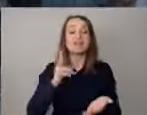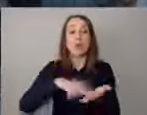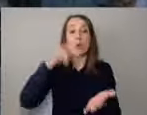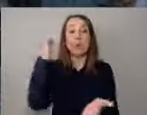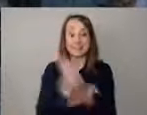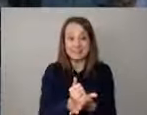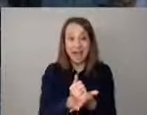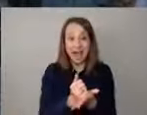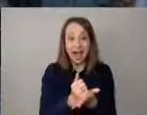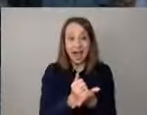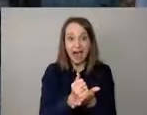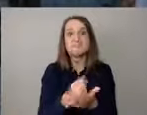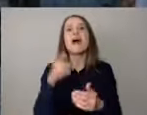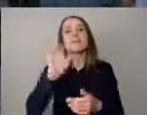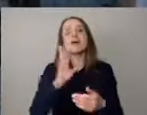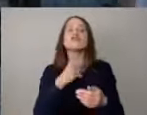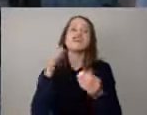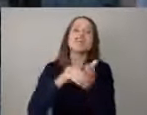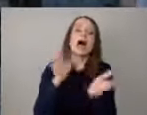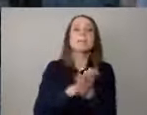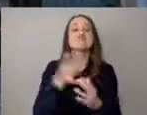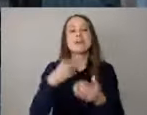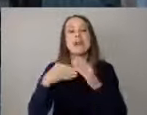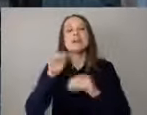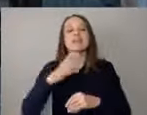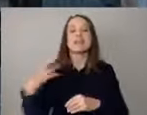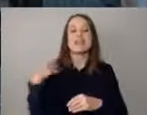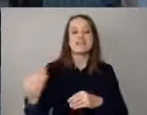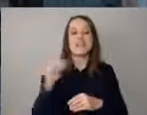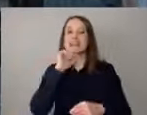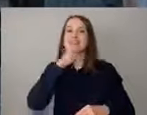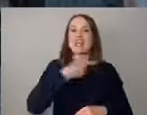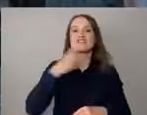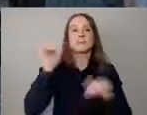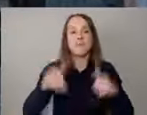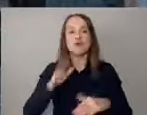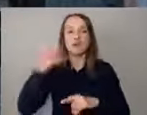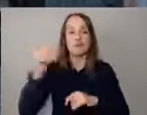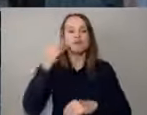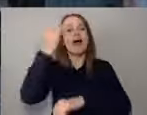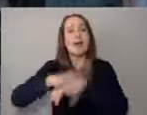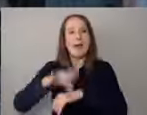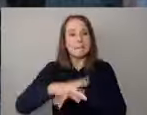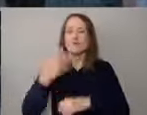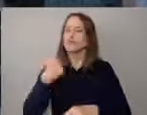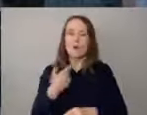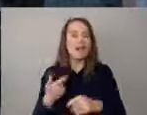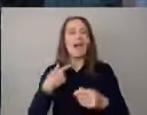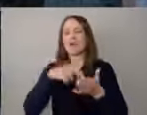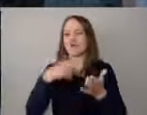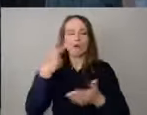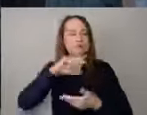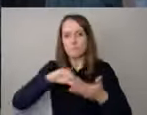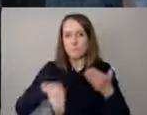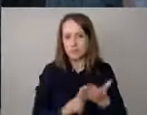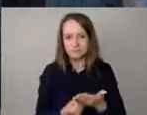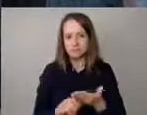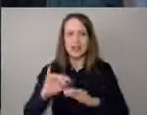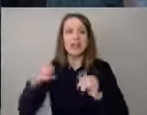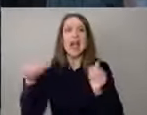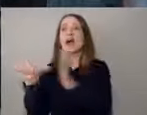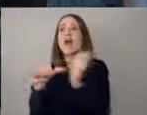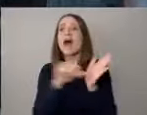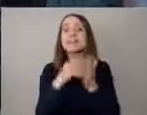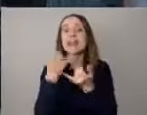wiek emerytalny. Tu panuje zgoda, dlatego że my w przeciwieństwie do naszych konkurentów politycznych jesteśmy w stanie powiedzieć jedno.